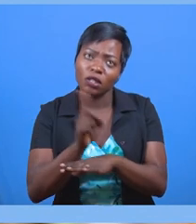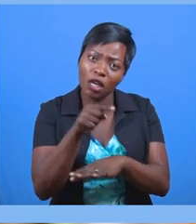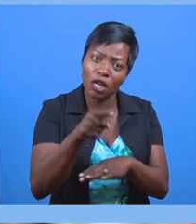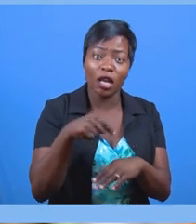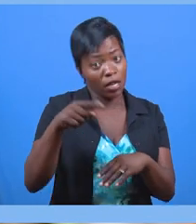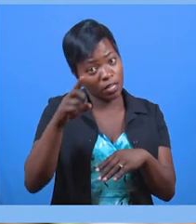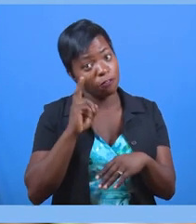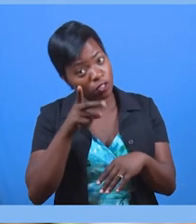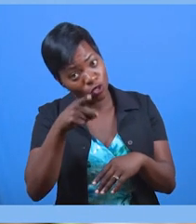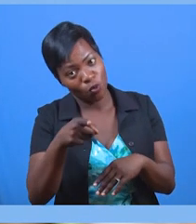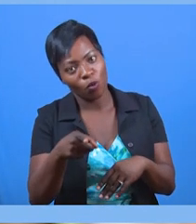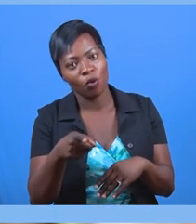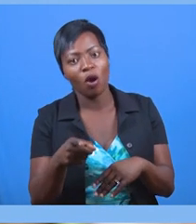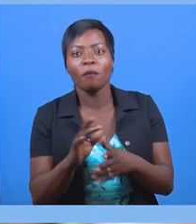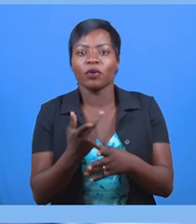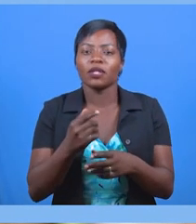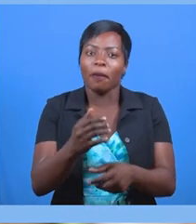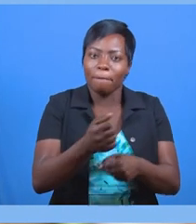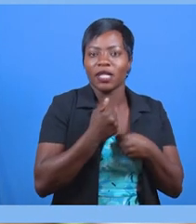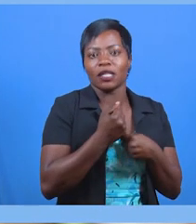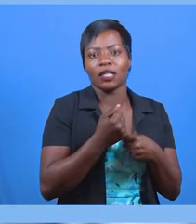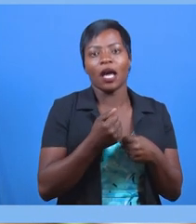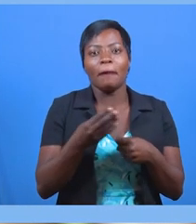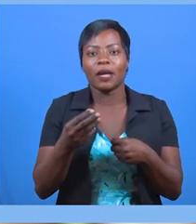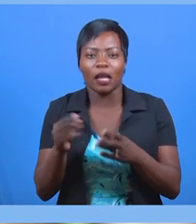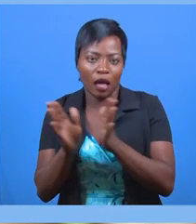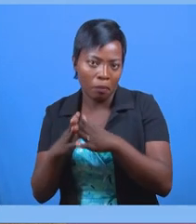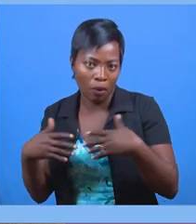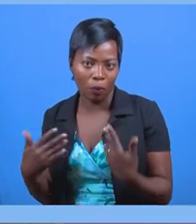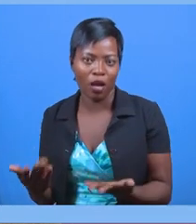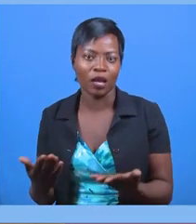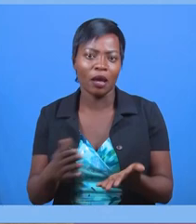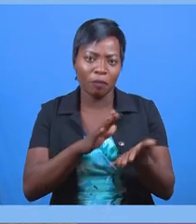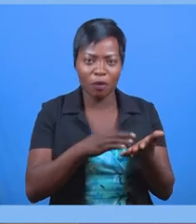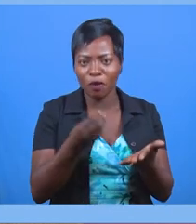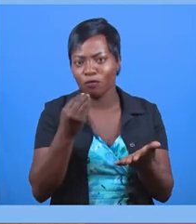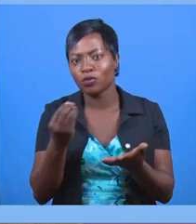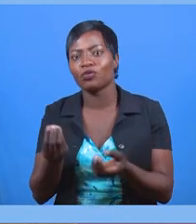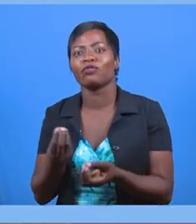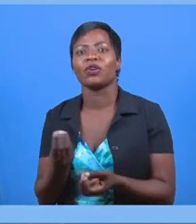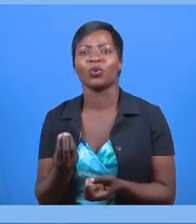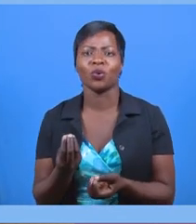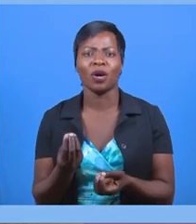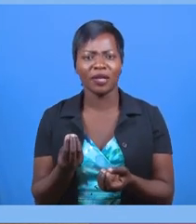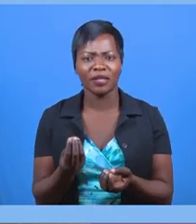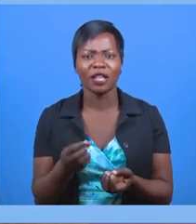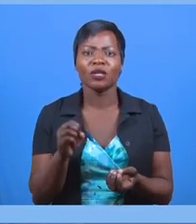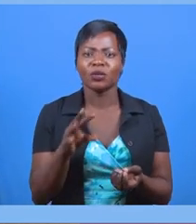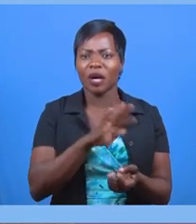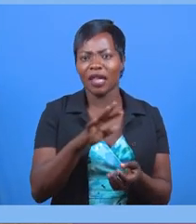yedu. Izvezvi zvinhu zvedu hazvichakwani. Wotoona dzimwe nguva paye munhu anogona kutova ivo vaenda kubasa vabuda vana vaenda